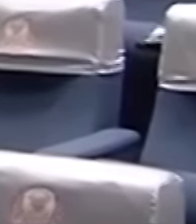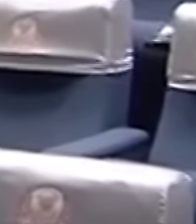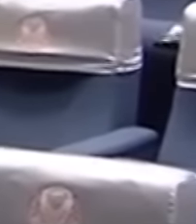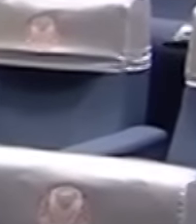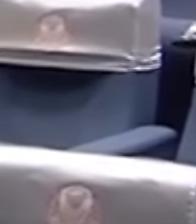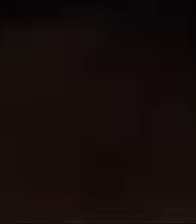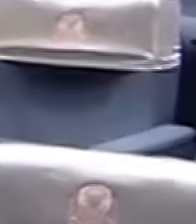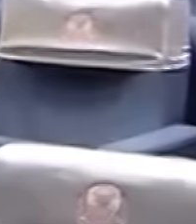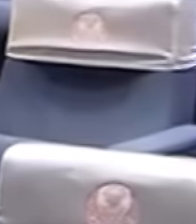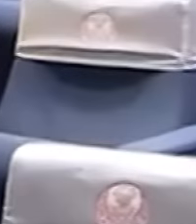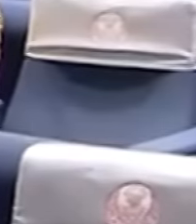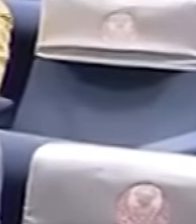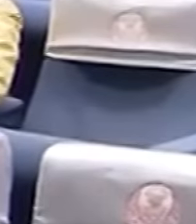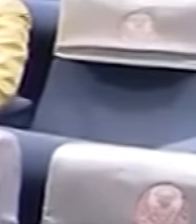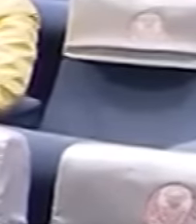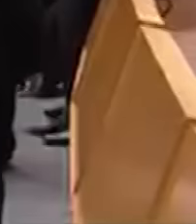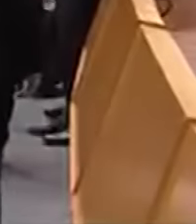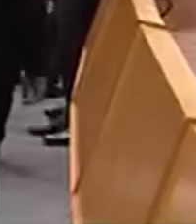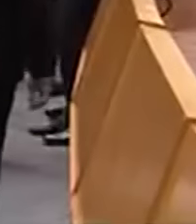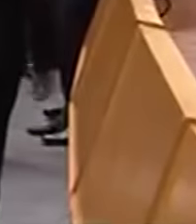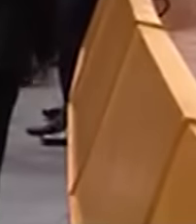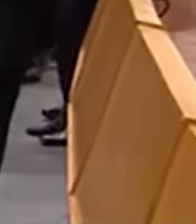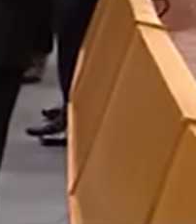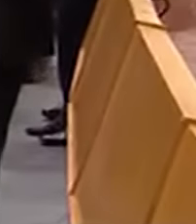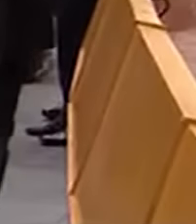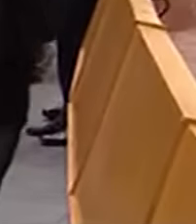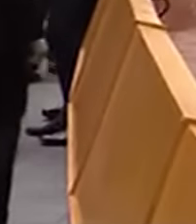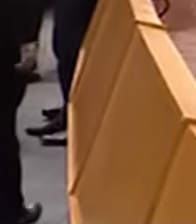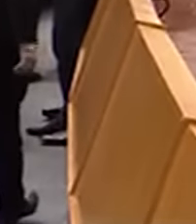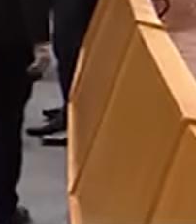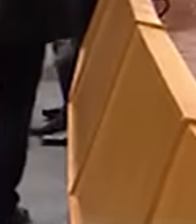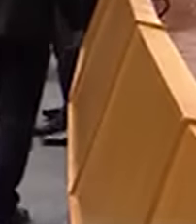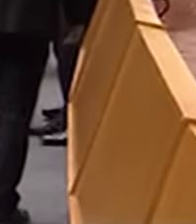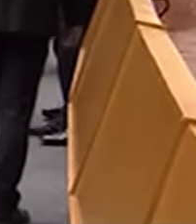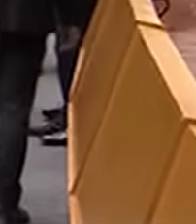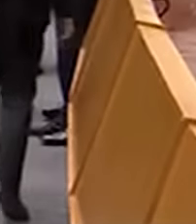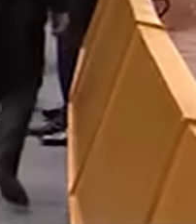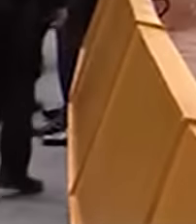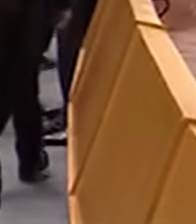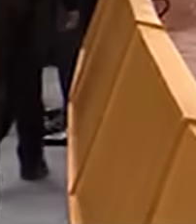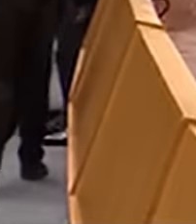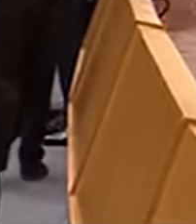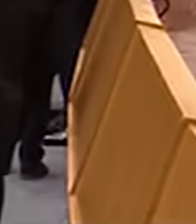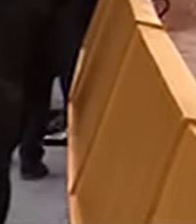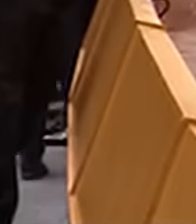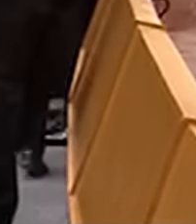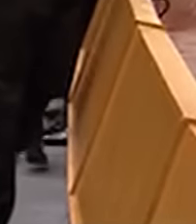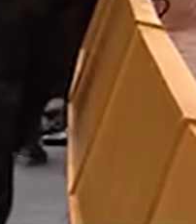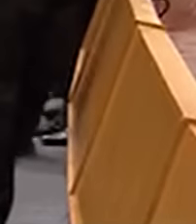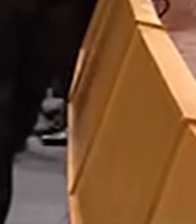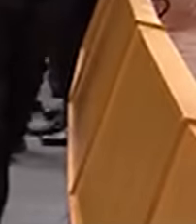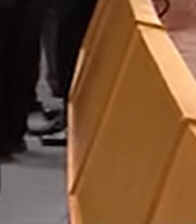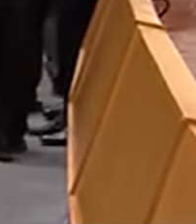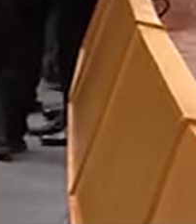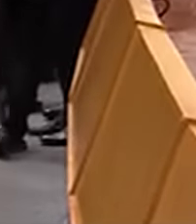จุลชัยก็สั่งพักการประชุม10นาทีนะครับแต่ว่าเดี๋ยวเราไปดูกันหน่อยครับคุณอัญชิตาครับว่าตั้งแต่ช่ว